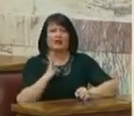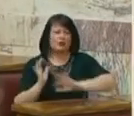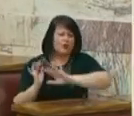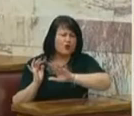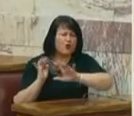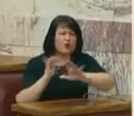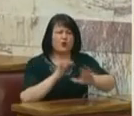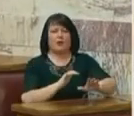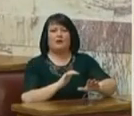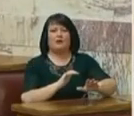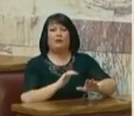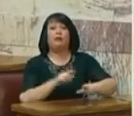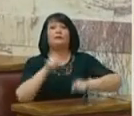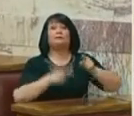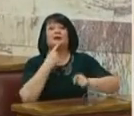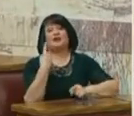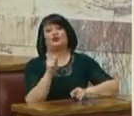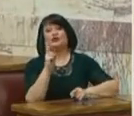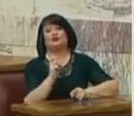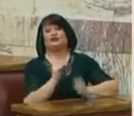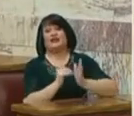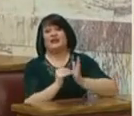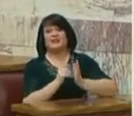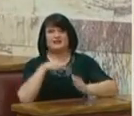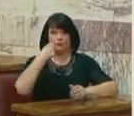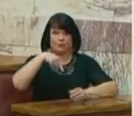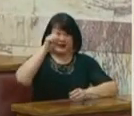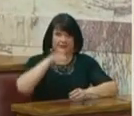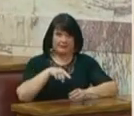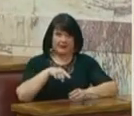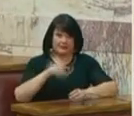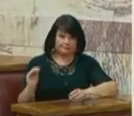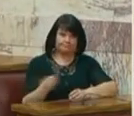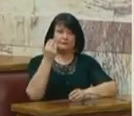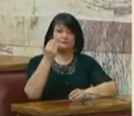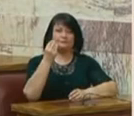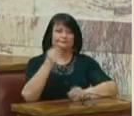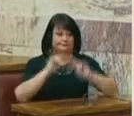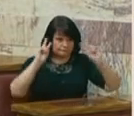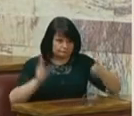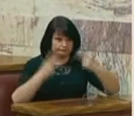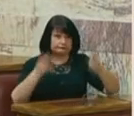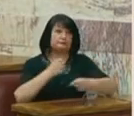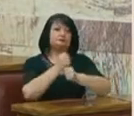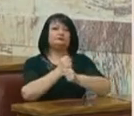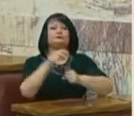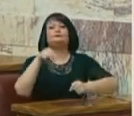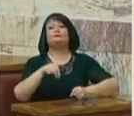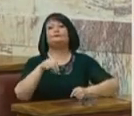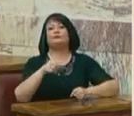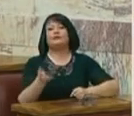κάποιοι τον είδαν 120.000, την επόμενη μέρα ήρθε η αποκάλυψη της Νοβάρτης. Έτσι και